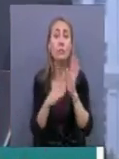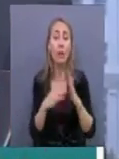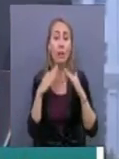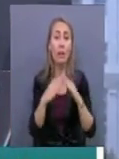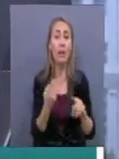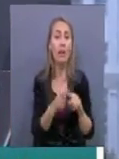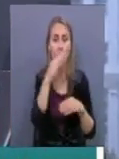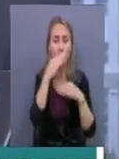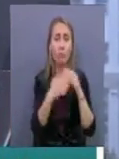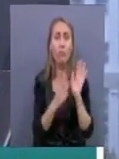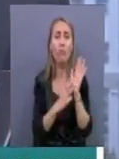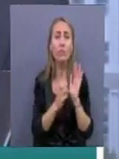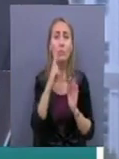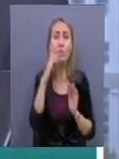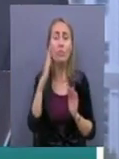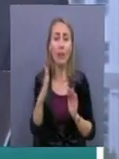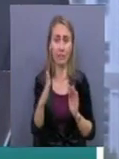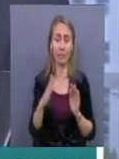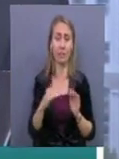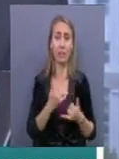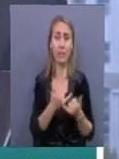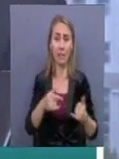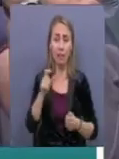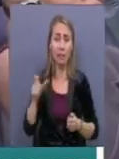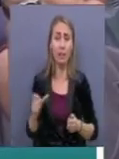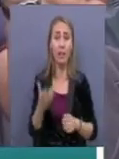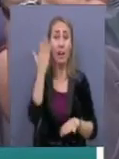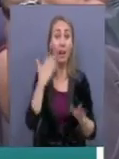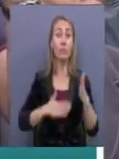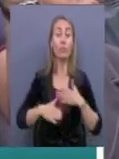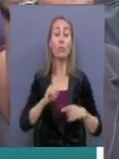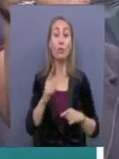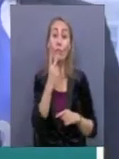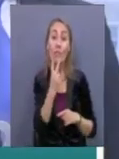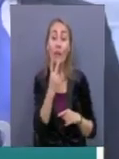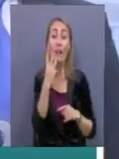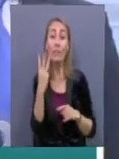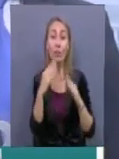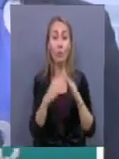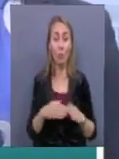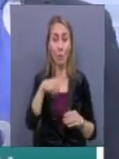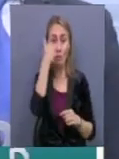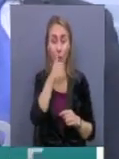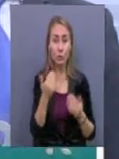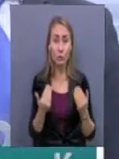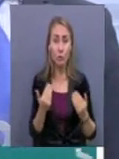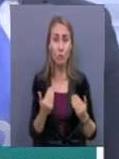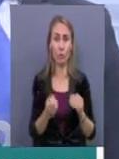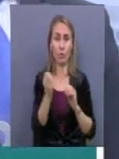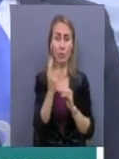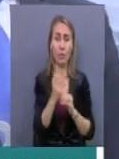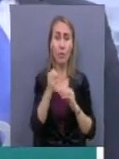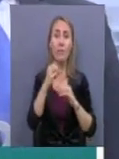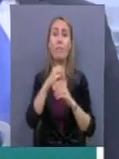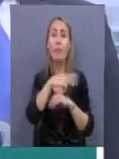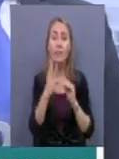бағдарламасына белсенді қатысып, біздің өңірде тұрғын үй құрылысына зор серпін берілді. Бүгінгі тамаша күнде қоныстарыңыз құтты